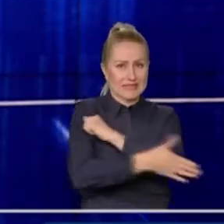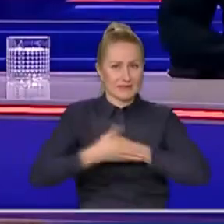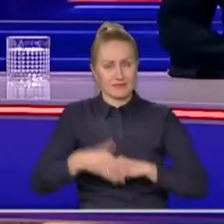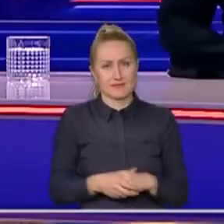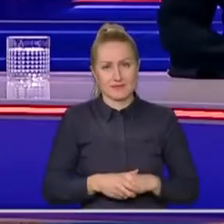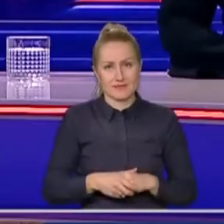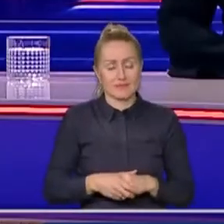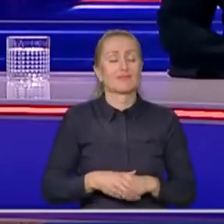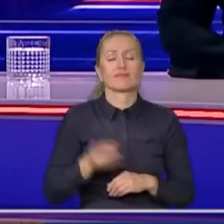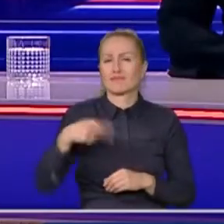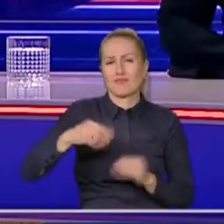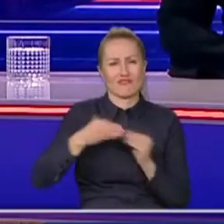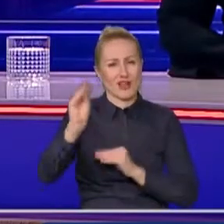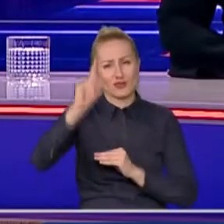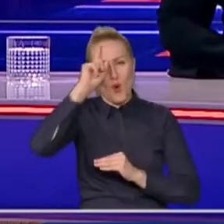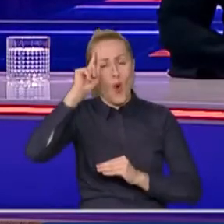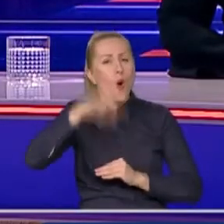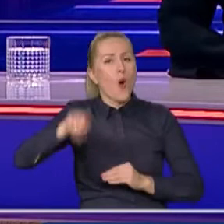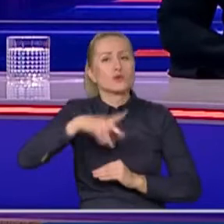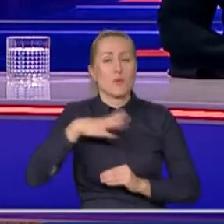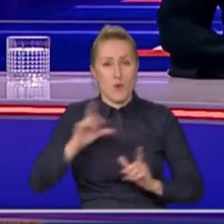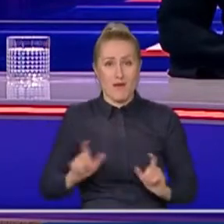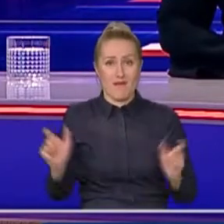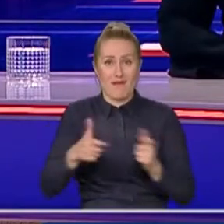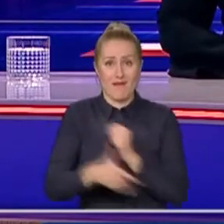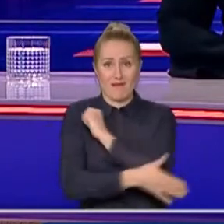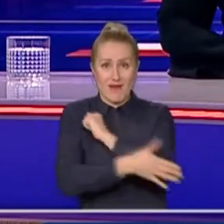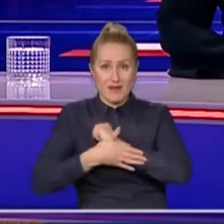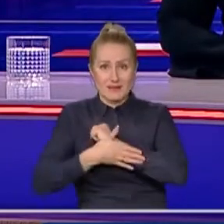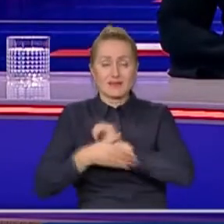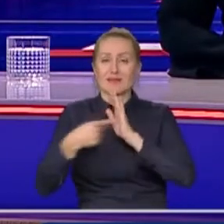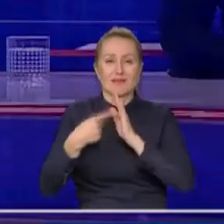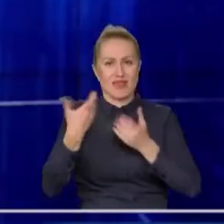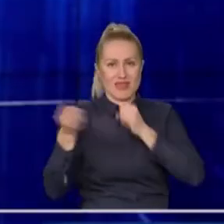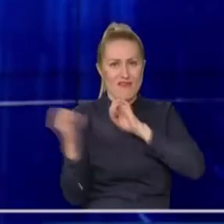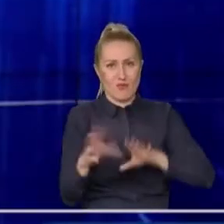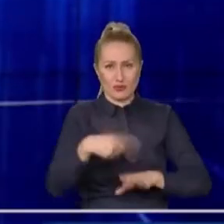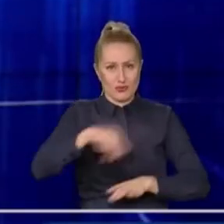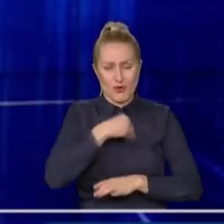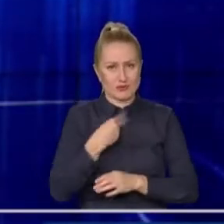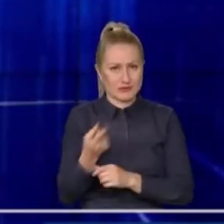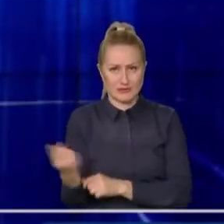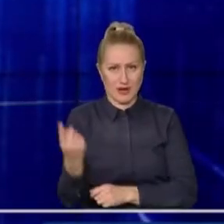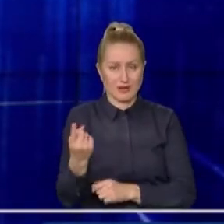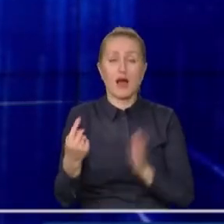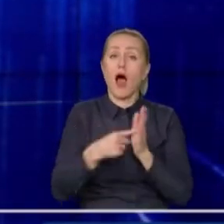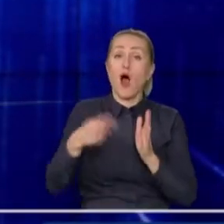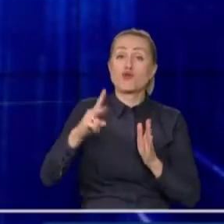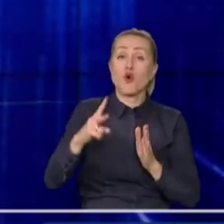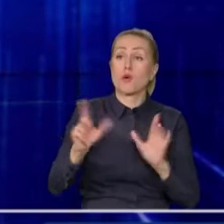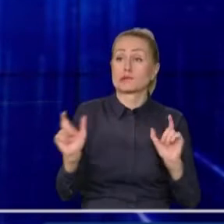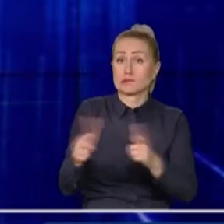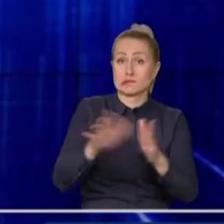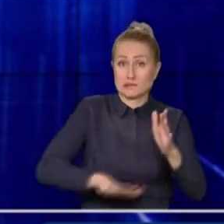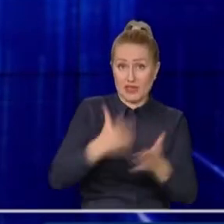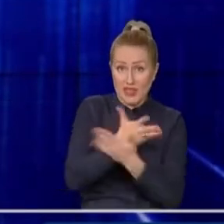granicę. Zdecydowana większość została zatrzymana na linii granicznej i nie wpuszczona na teren naszego kraju. Ci, którzy zostali